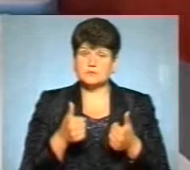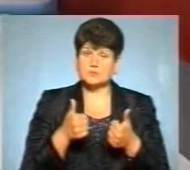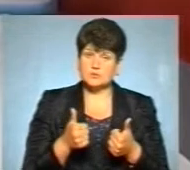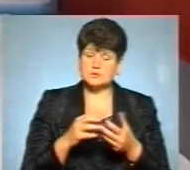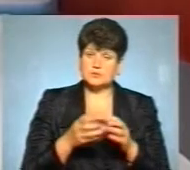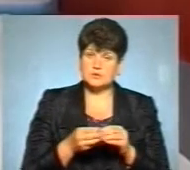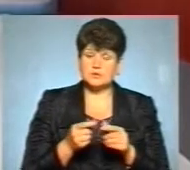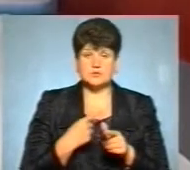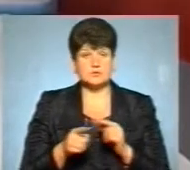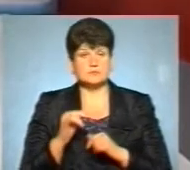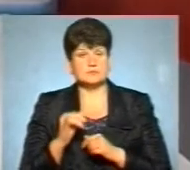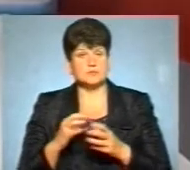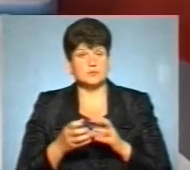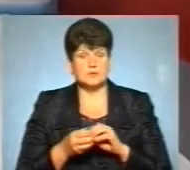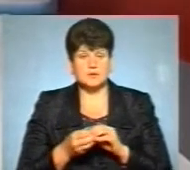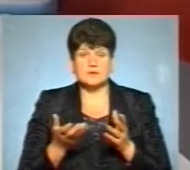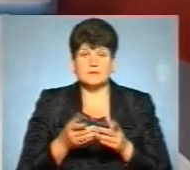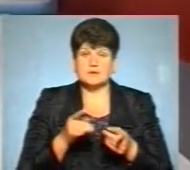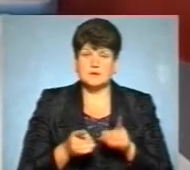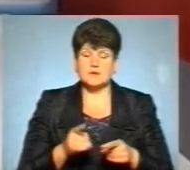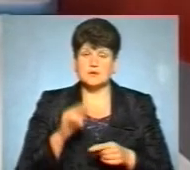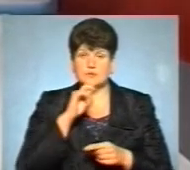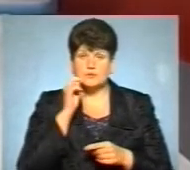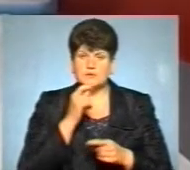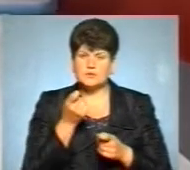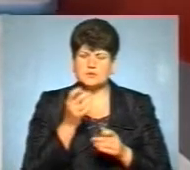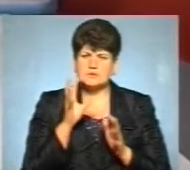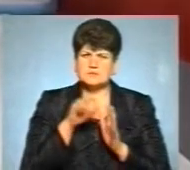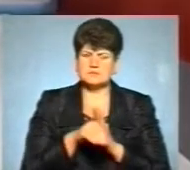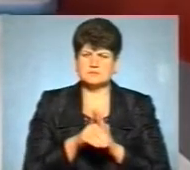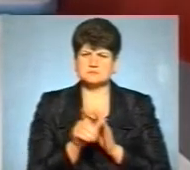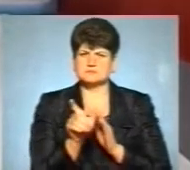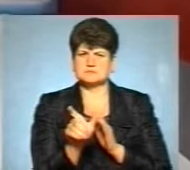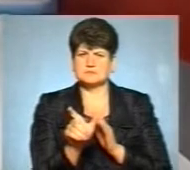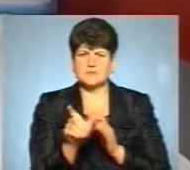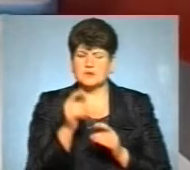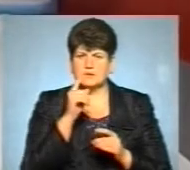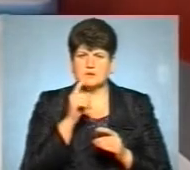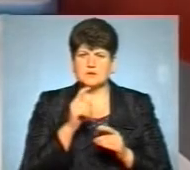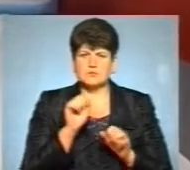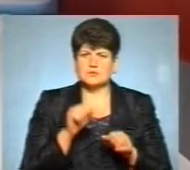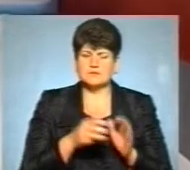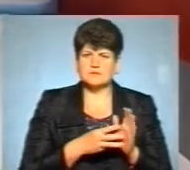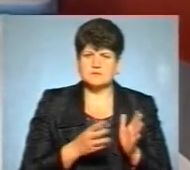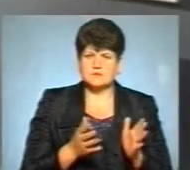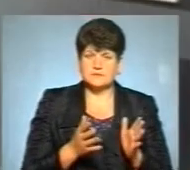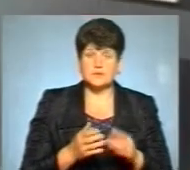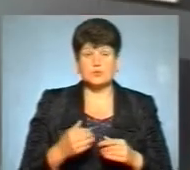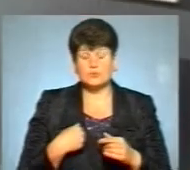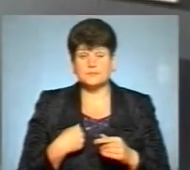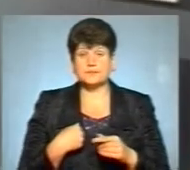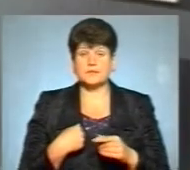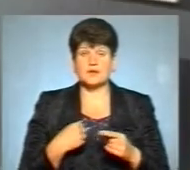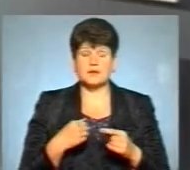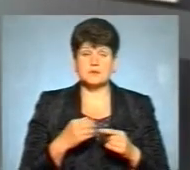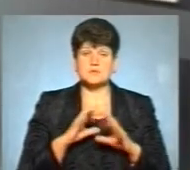сценарій. Наскільки він реальний в Україні, оскільки там таки трохи закладений такий діапазон? Можливо, ще й не зовсім 8. Ну так, ну бачите, Міжнародний валютний фонд